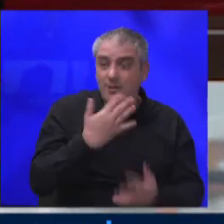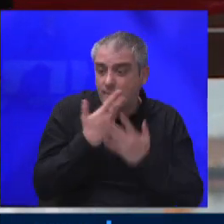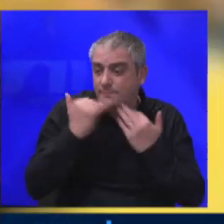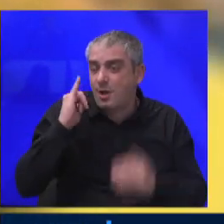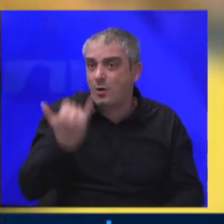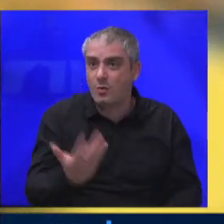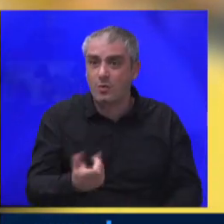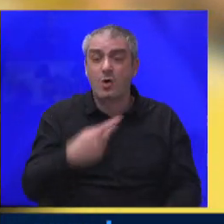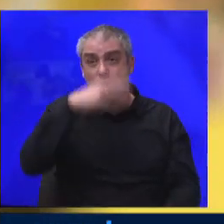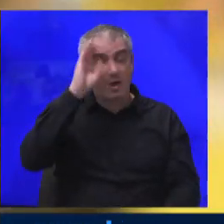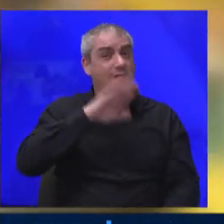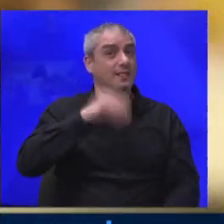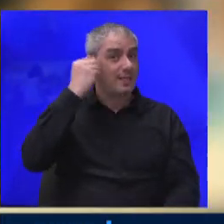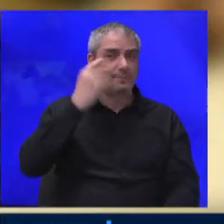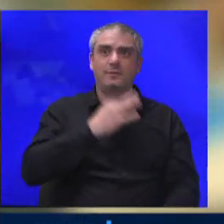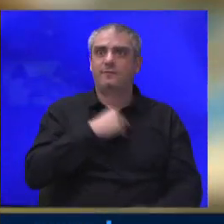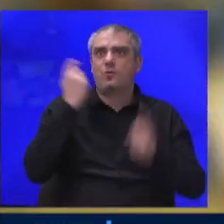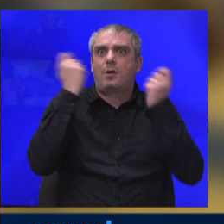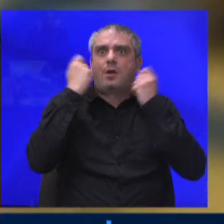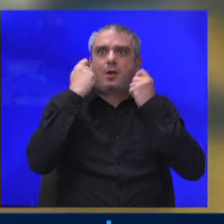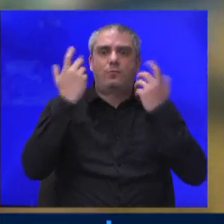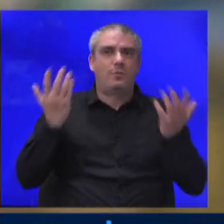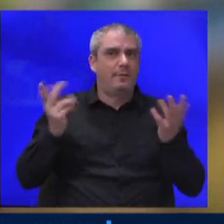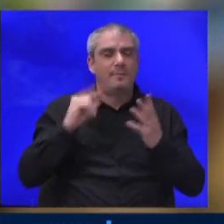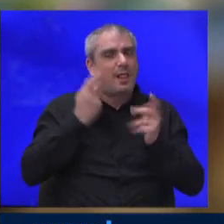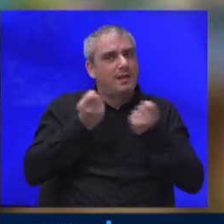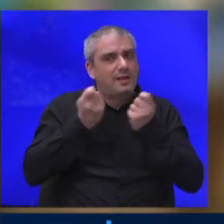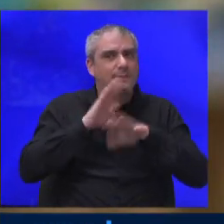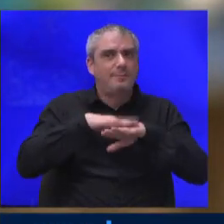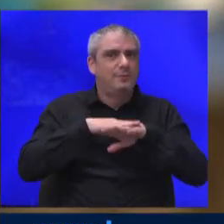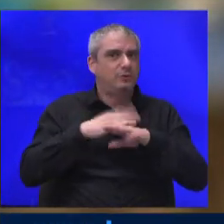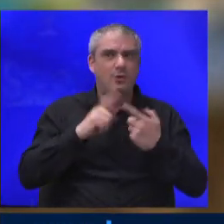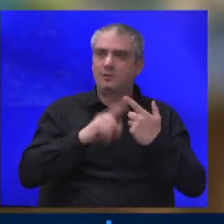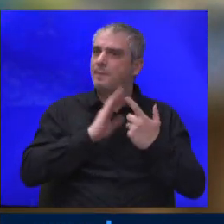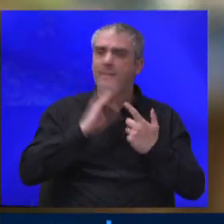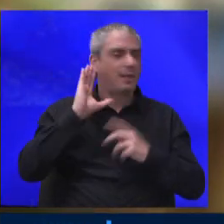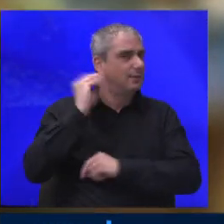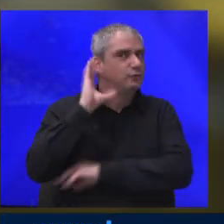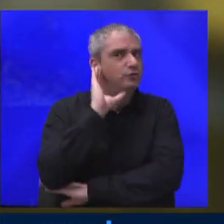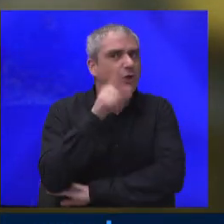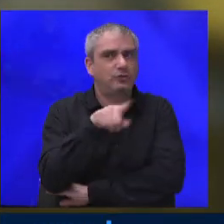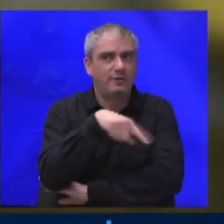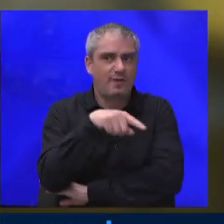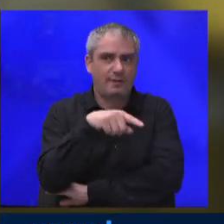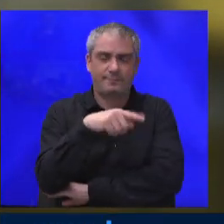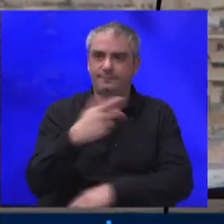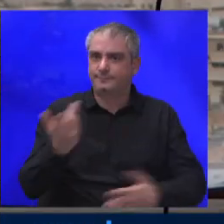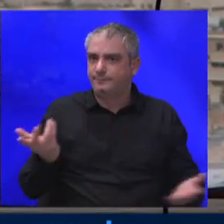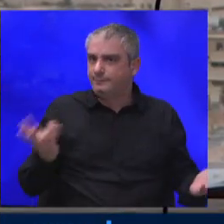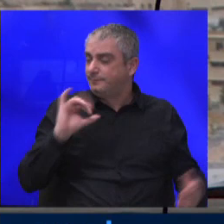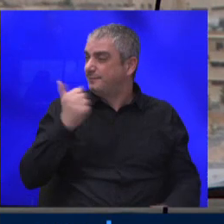הורי התלמידות הנפגעות נותרו המומים, בלי הכוונה מקצועית, בלי אוזן קשבת. כאילו הכי